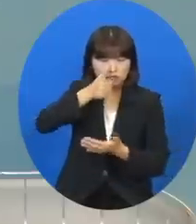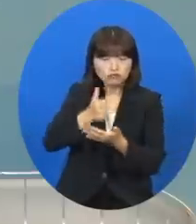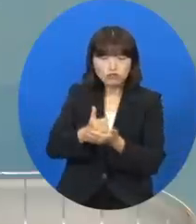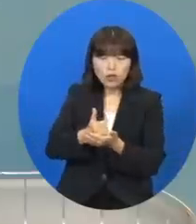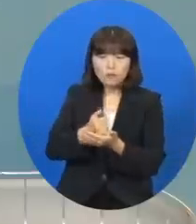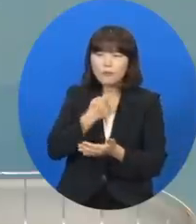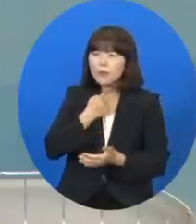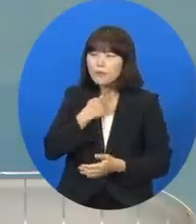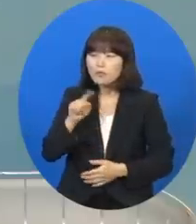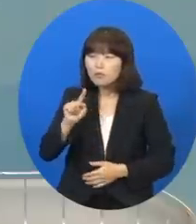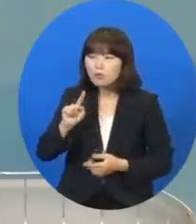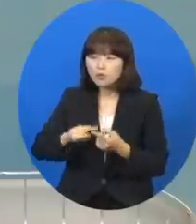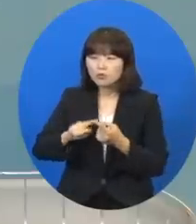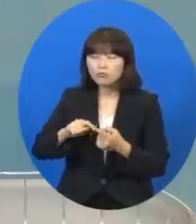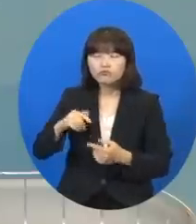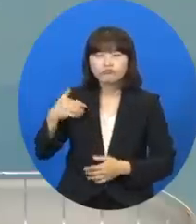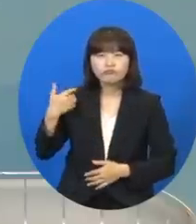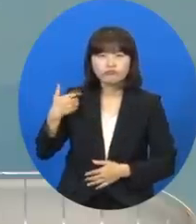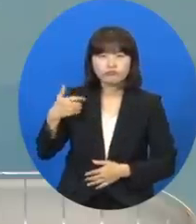몰랐어요.